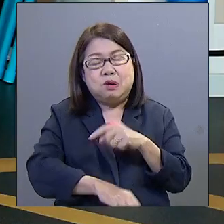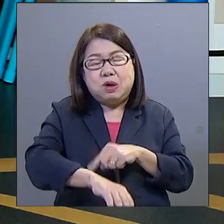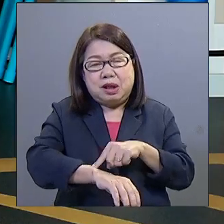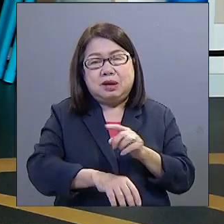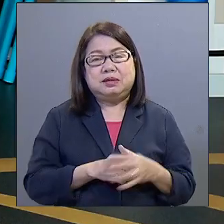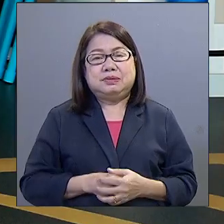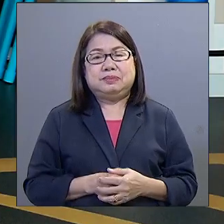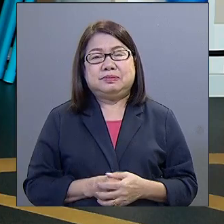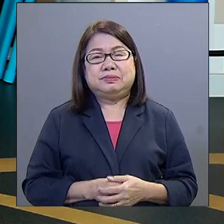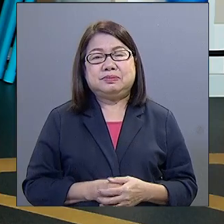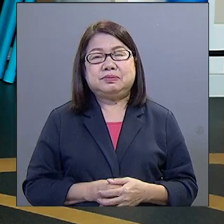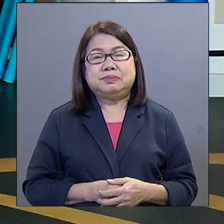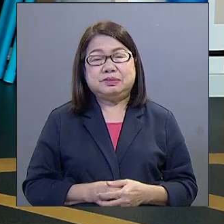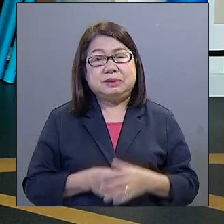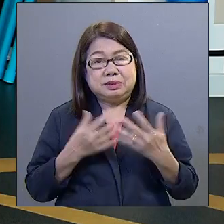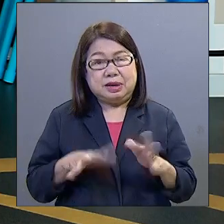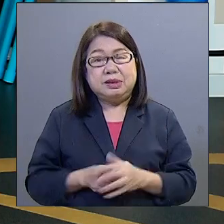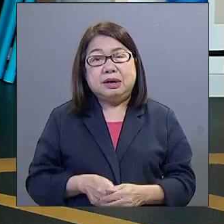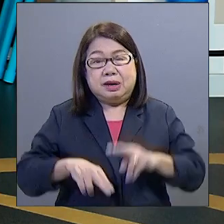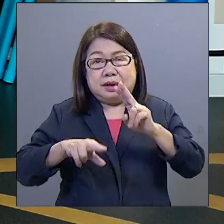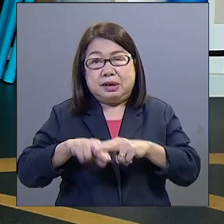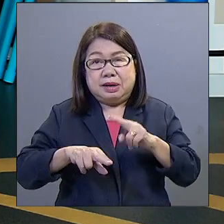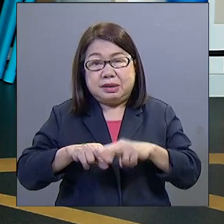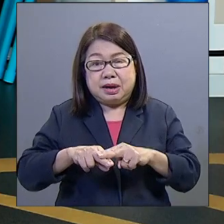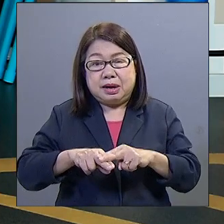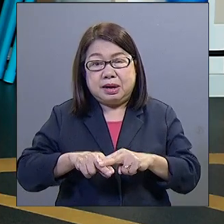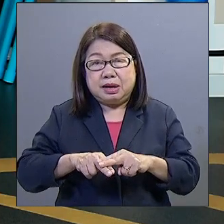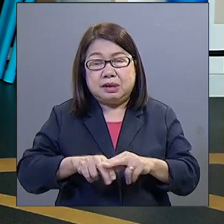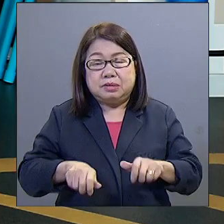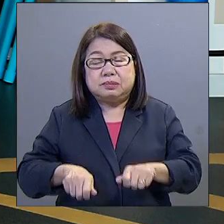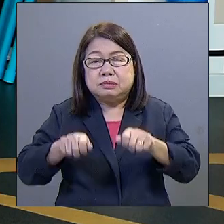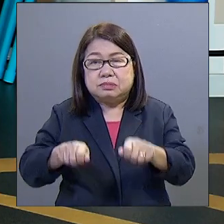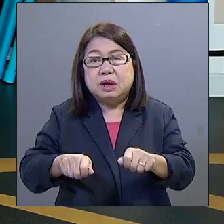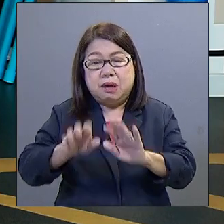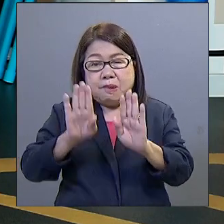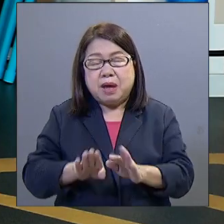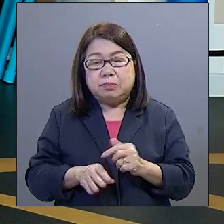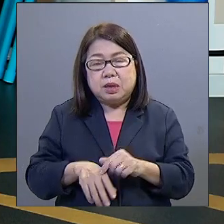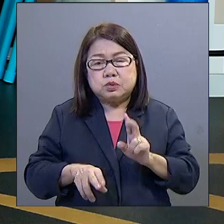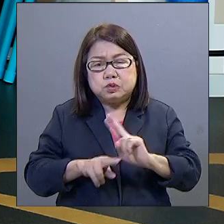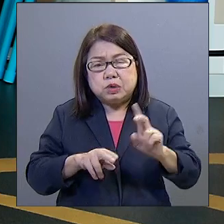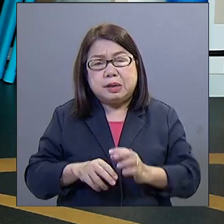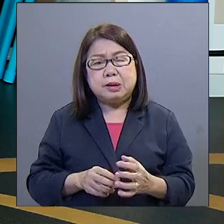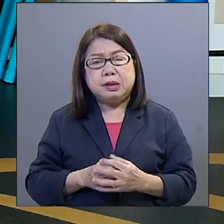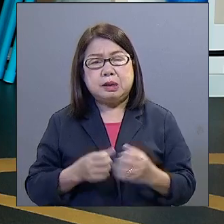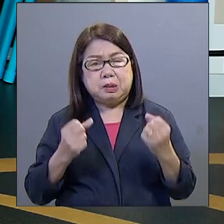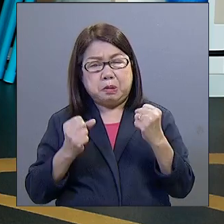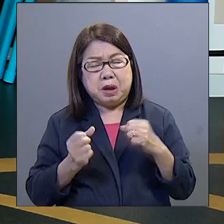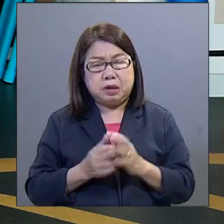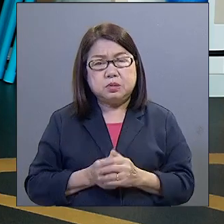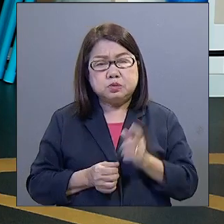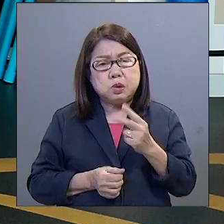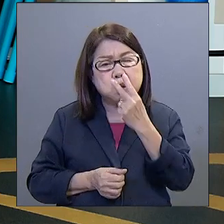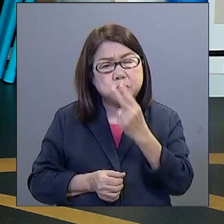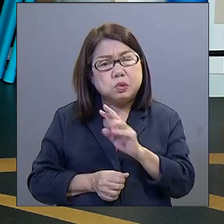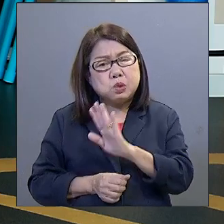ากเราจัดเก้าอี้ไว้ทางด้าน แนะนำว่าควรจะเป็นด้านที่แข็งแรงนะคะเพราะว่าเราไม่รู้ว่าผู้สูงอายุอาจจะถนัดค